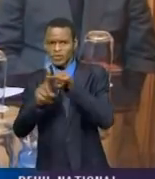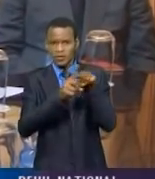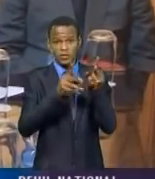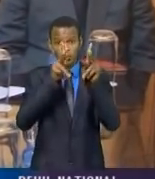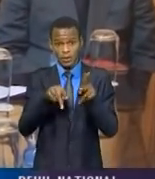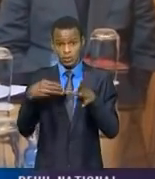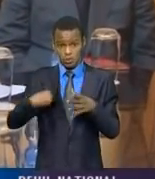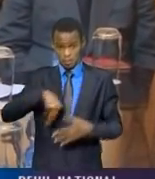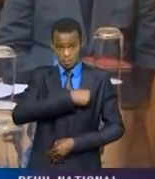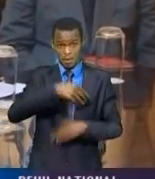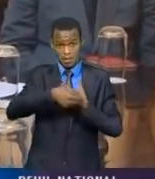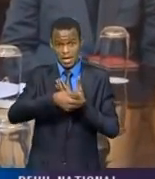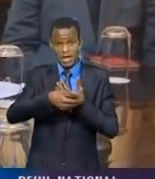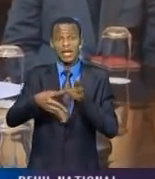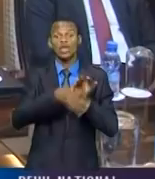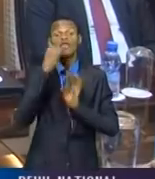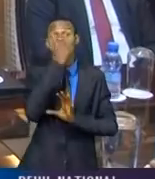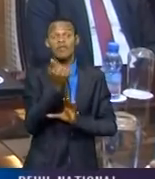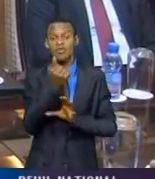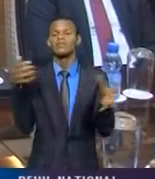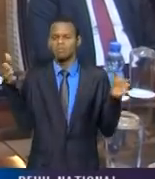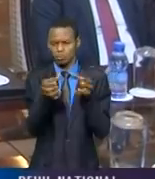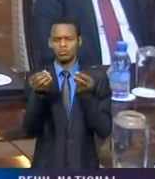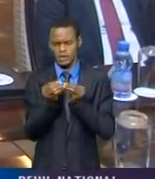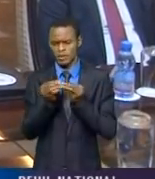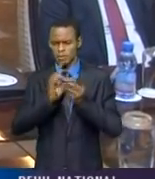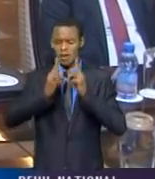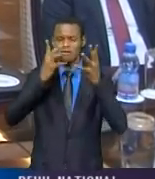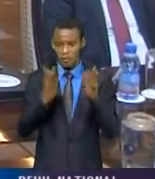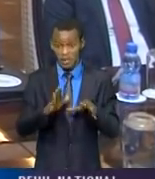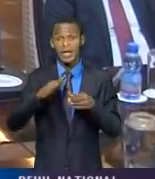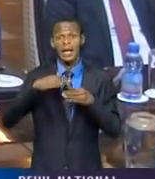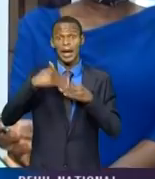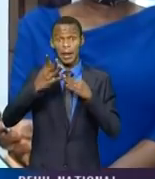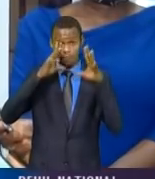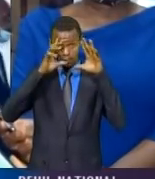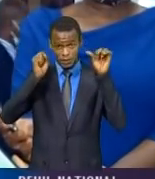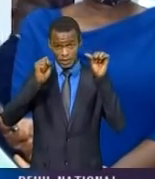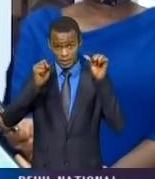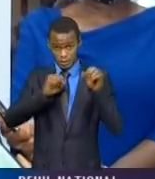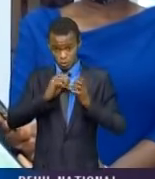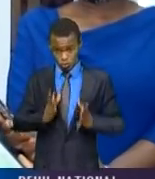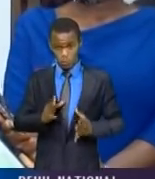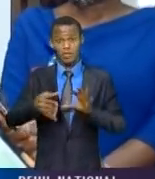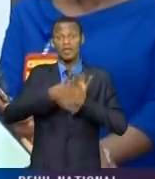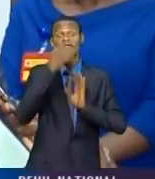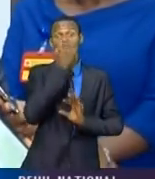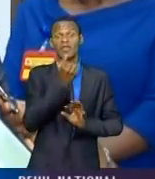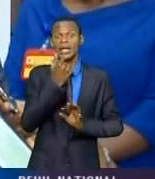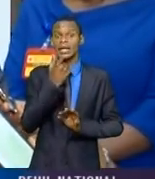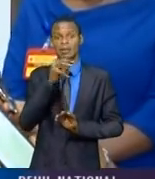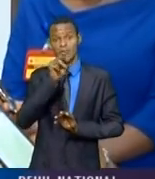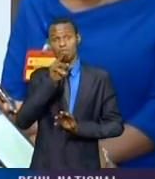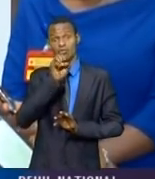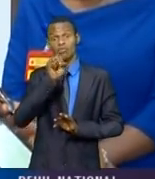l'union africaine au sortir de cette séance de travail nous sommes à qui s'est dit satisfait de leur convergence de vues totale sur les différents